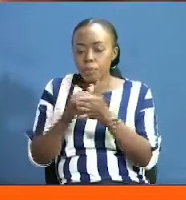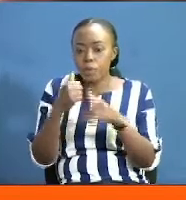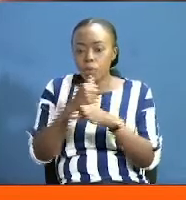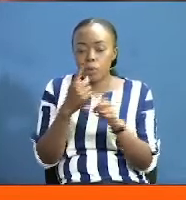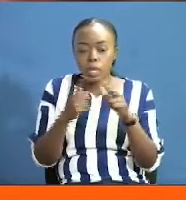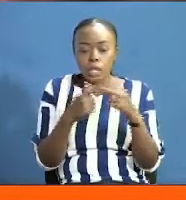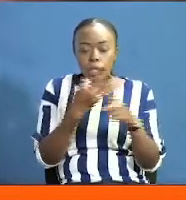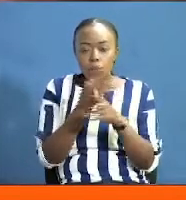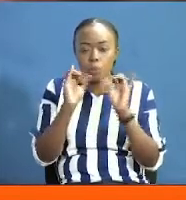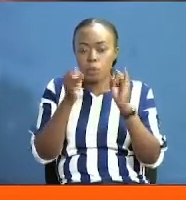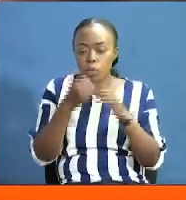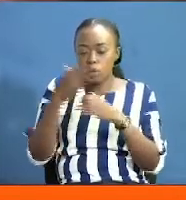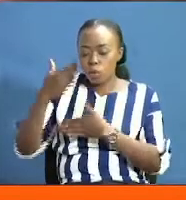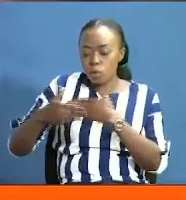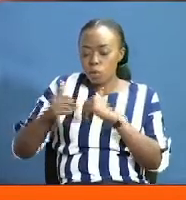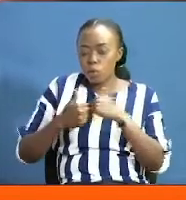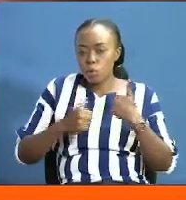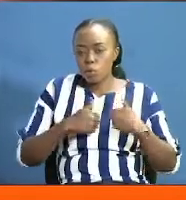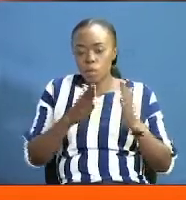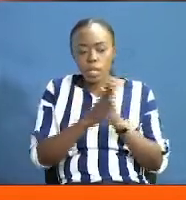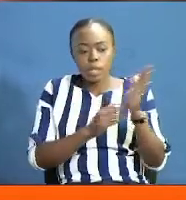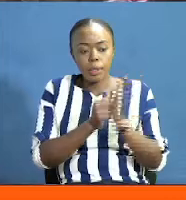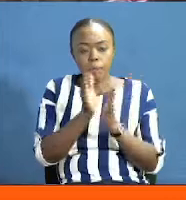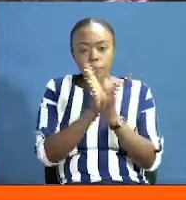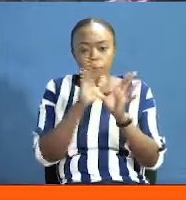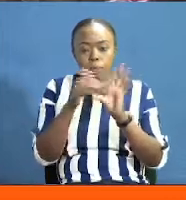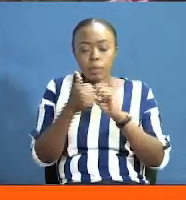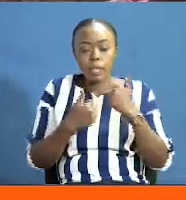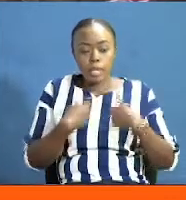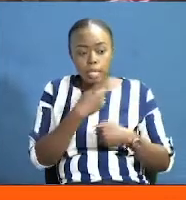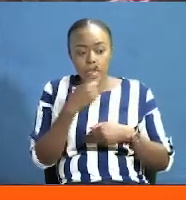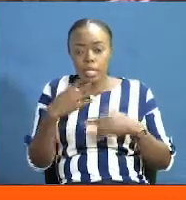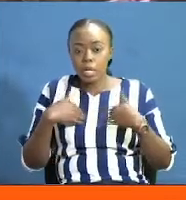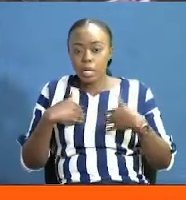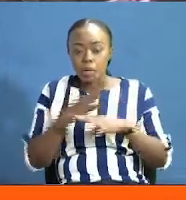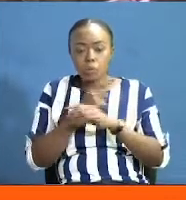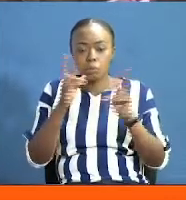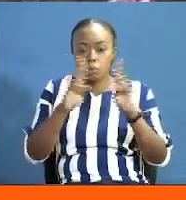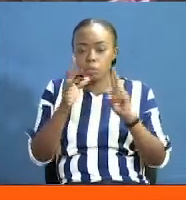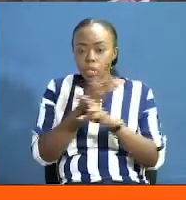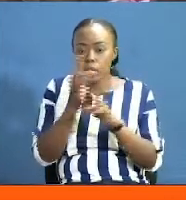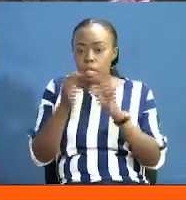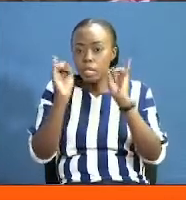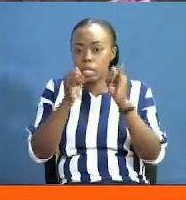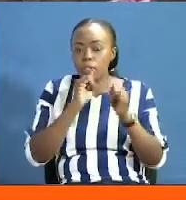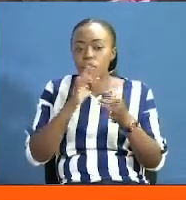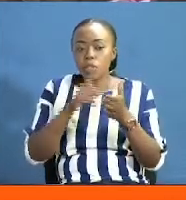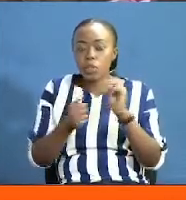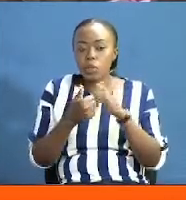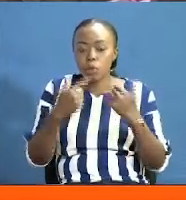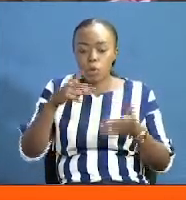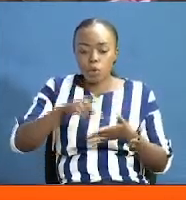huo unahusisha kuanzishwa kwa nguzo za mipaka zilizoharibiwa, nguzo ambazo hazipo, na uandaaji wa mkataba